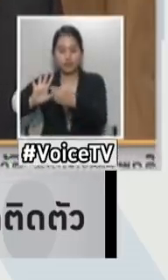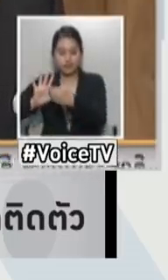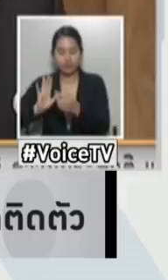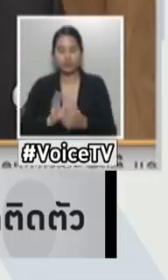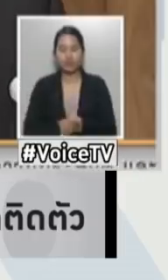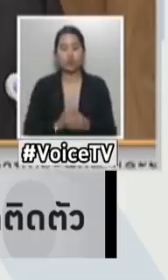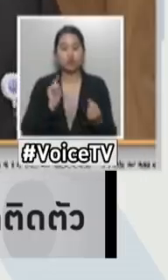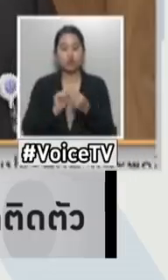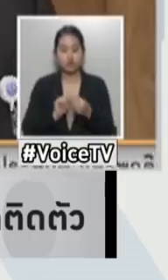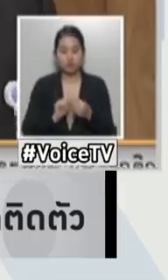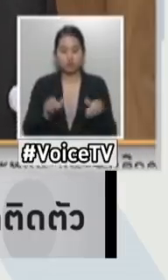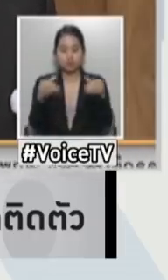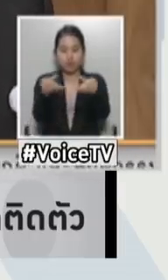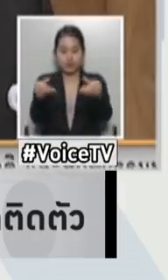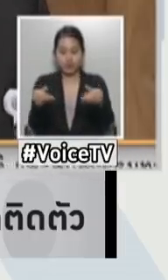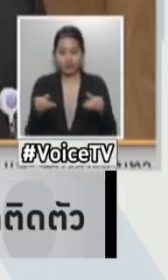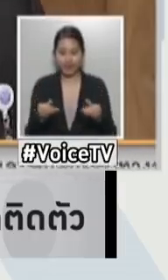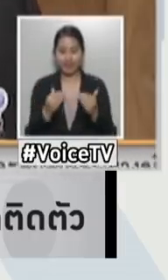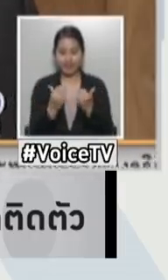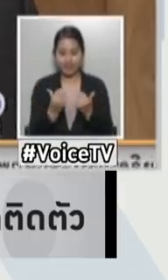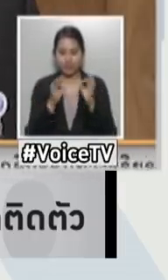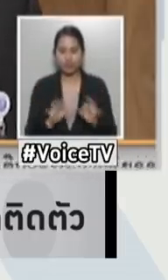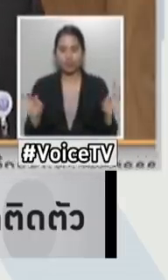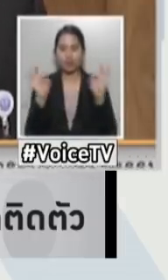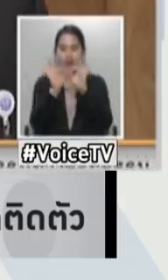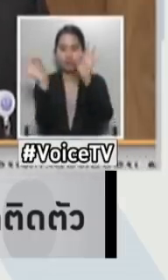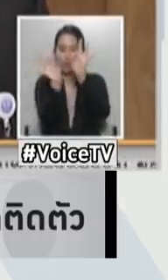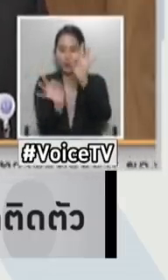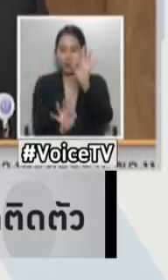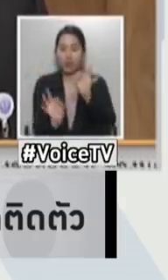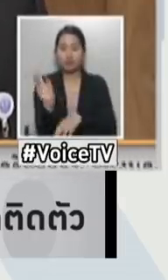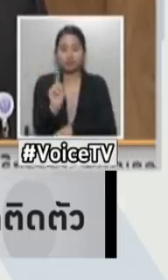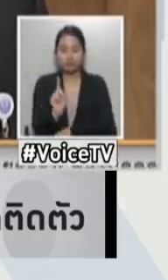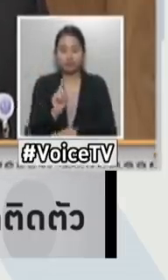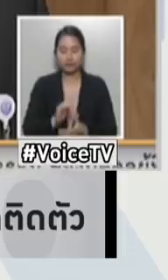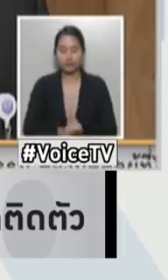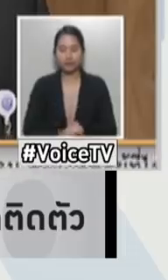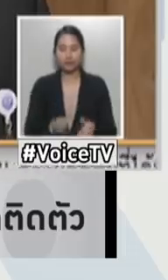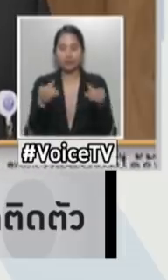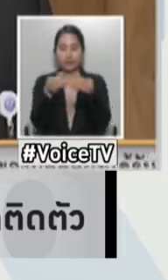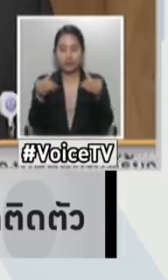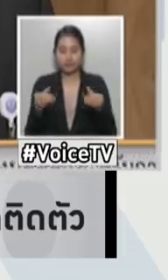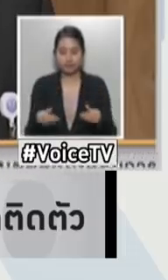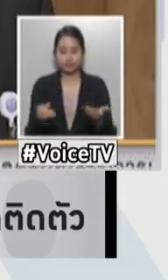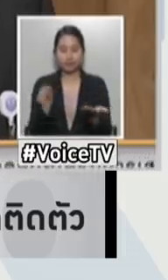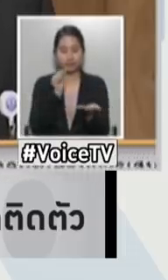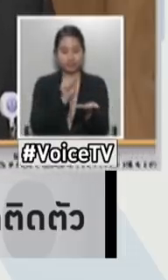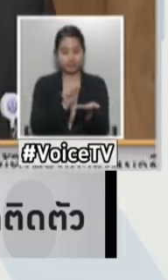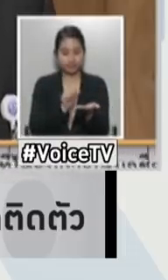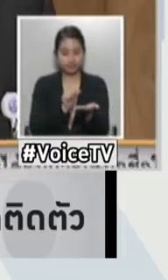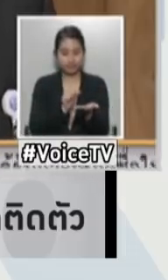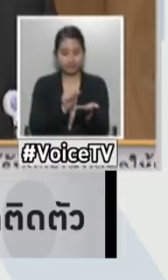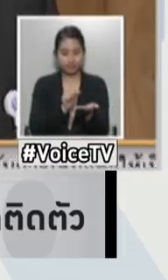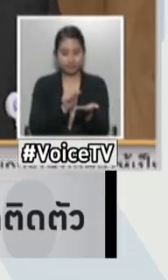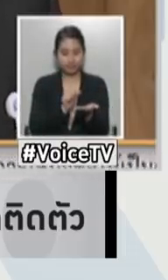แน่มันไม่ใช่เรื่องที่แบบว่าเขาคงไม่มีหลักฐานอะไรม าถ้าหนังสือพิมพ์ขอได้ทางรัฐบาลไทยน่าจะขอได ้รัฐบาลไ